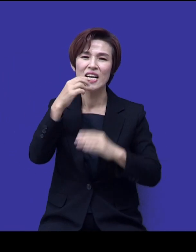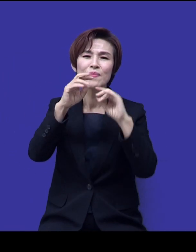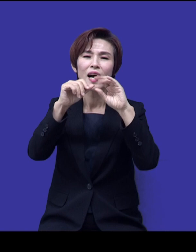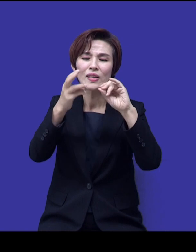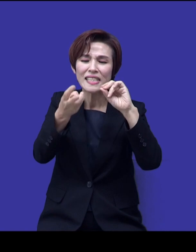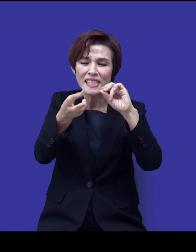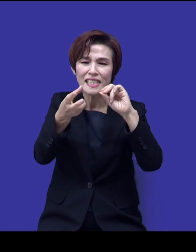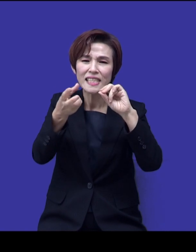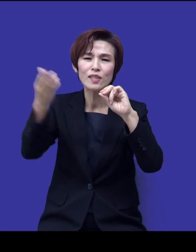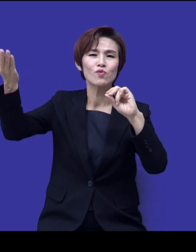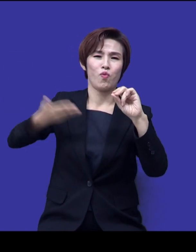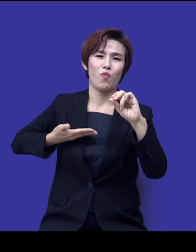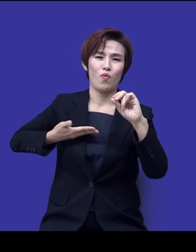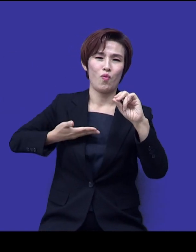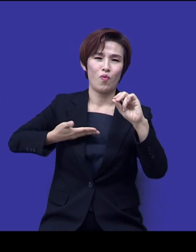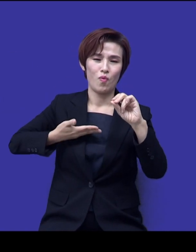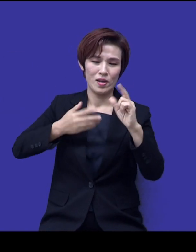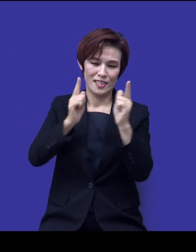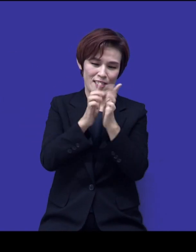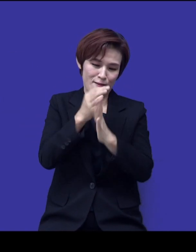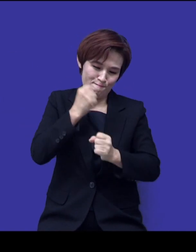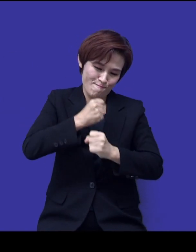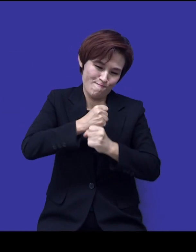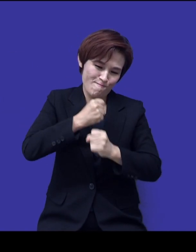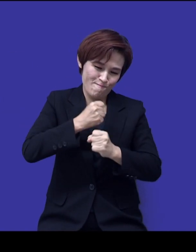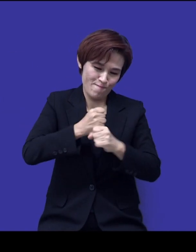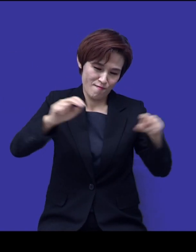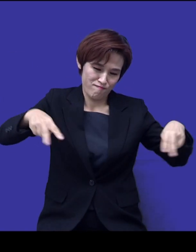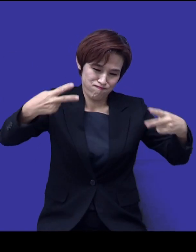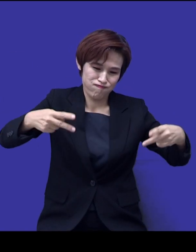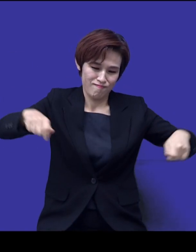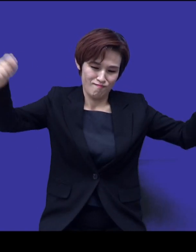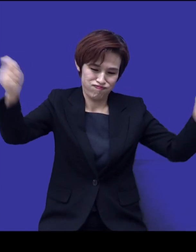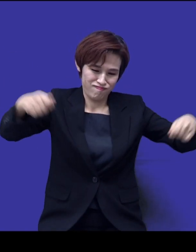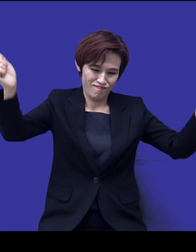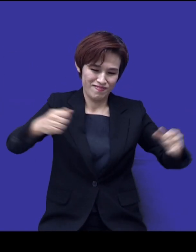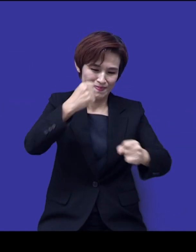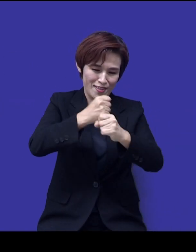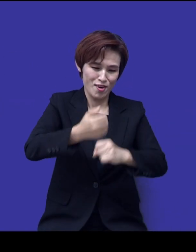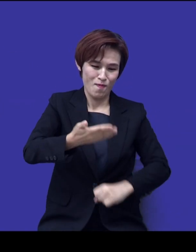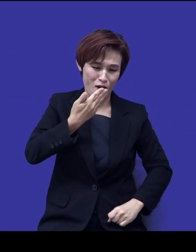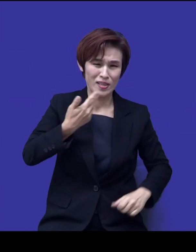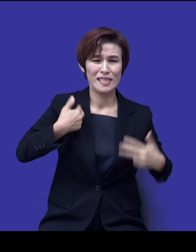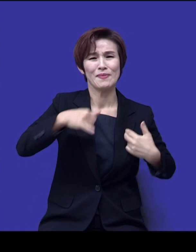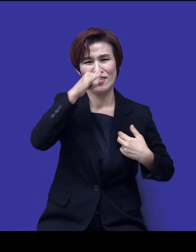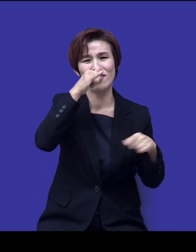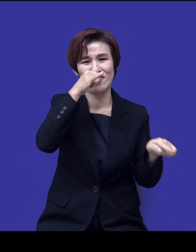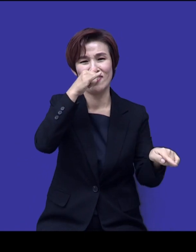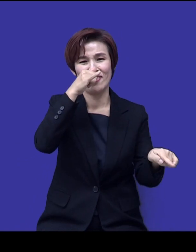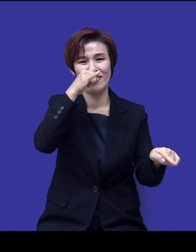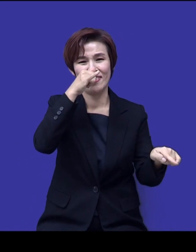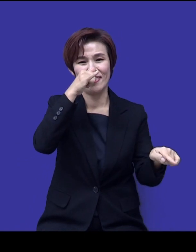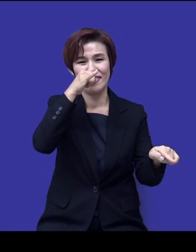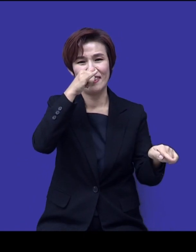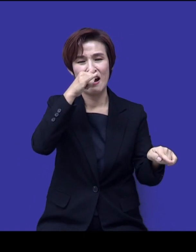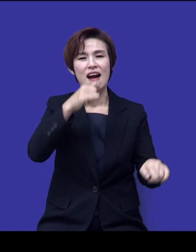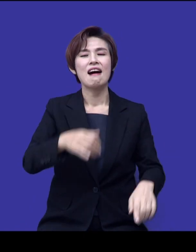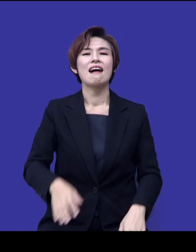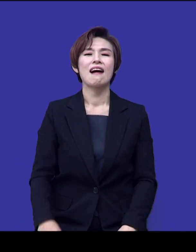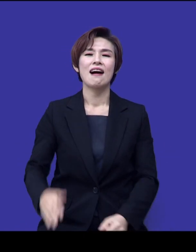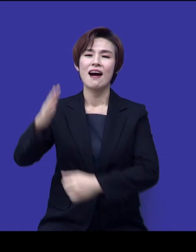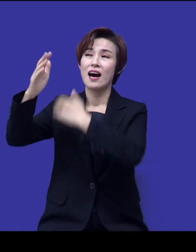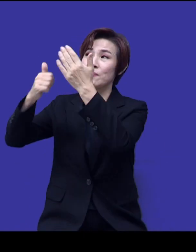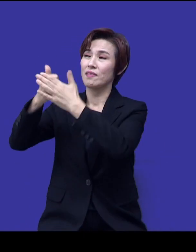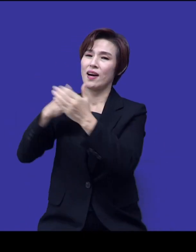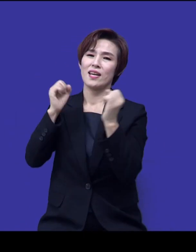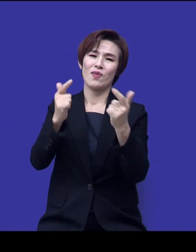먹어봐. 그렇죠. 그게 더 재밌거든요. 그냥 짜장면 만들어 먹는 것보다 네. 만들어 먹는 맛이 재밌잖아요. 네. 그래서 내가 기회를 많이